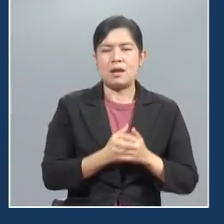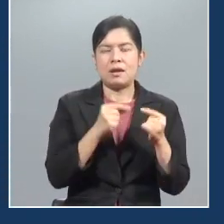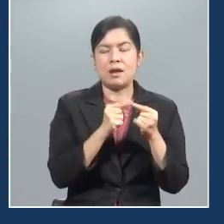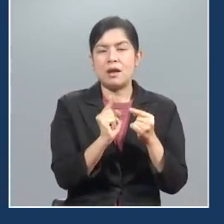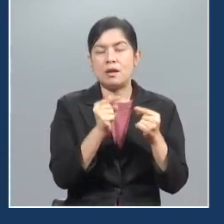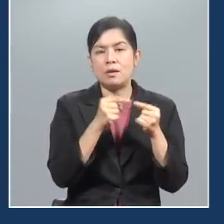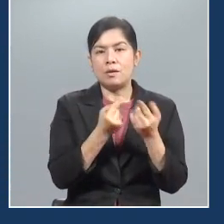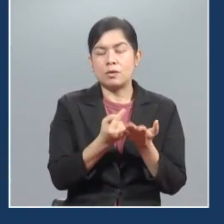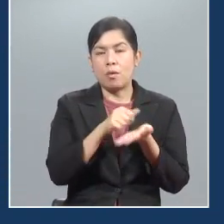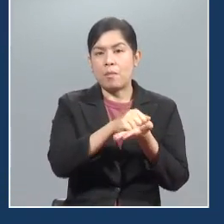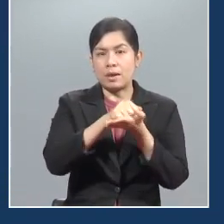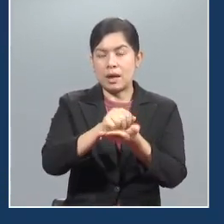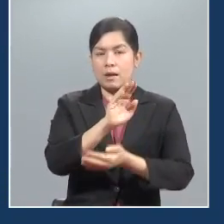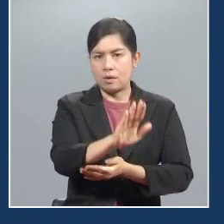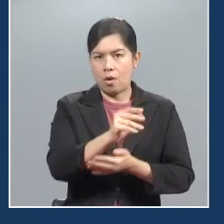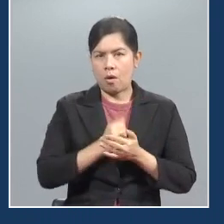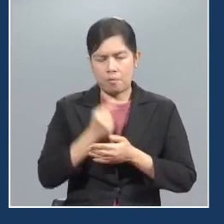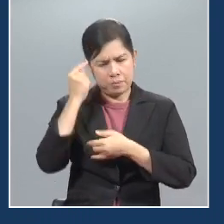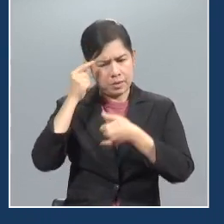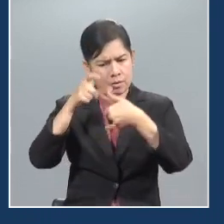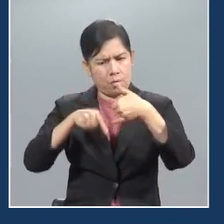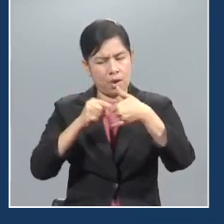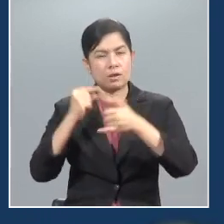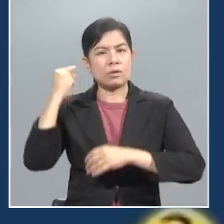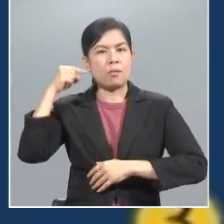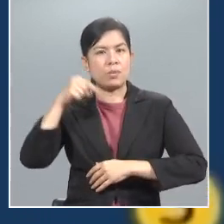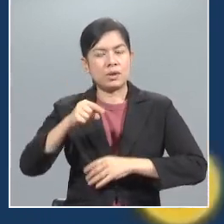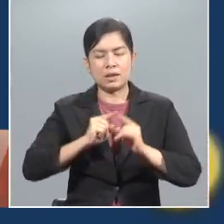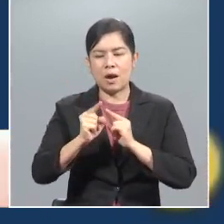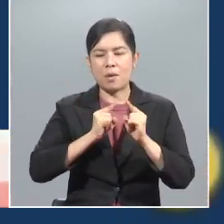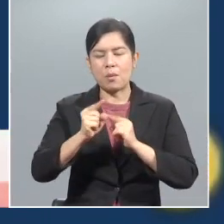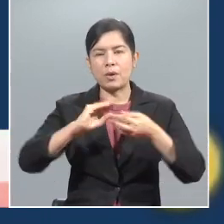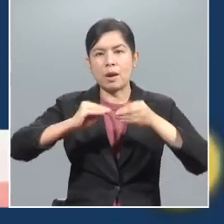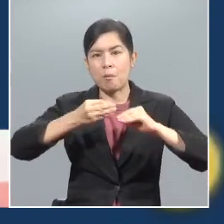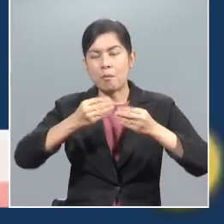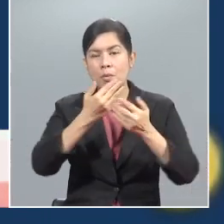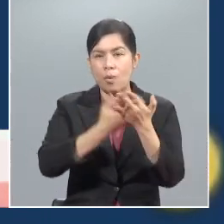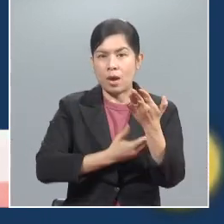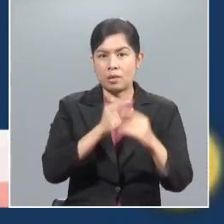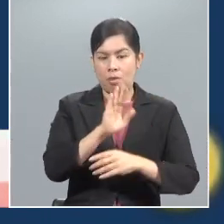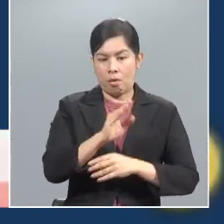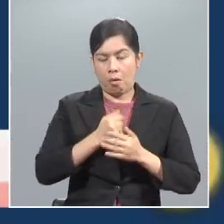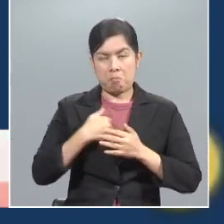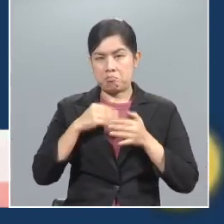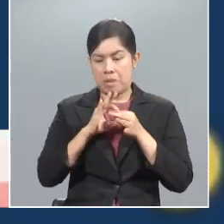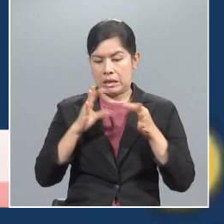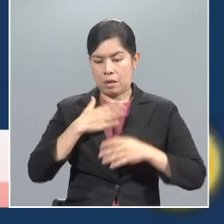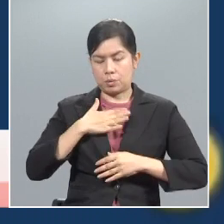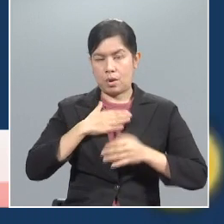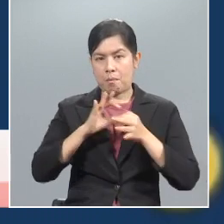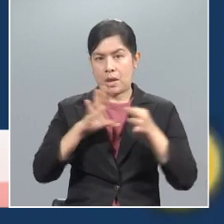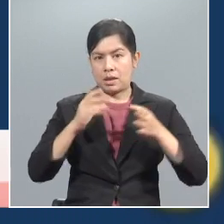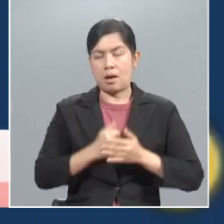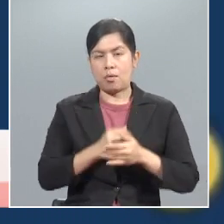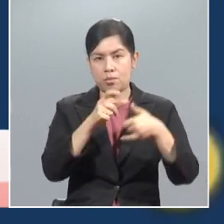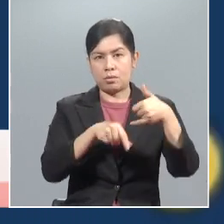ู่ซึ่ทราบว่าเขาหนาจะนั่งพูคุยเรื่องตัว เลขกัเพอน ๆไม่เกี่ยวข้องกับตลและช่งที่เขาติดเชือ ก็ไม่ได้